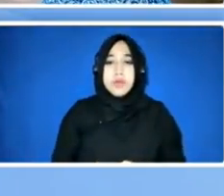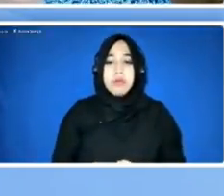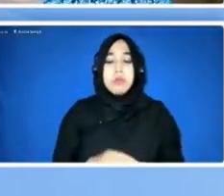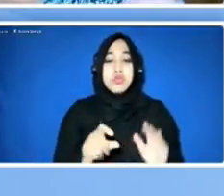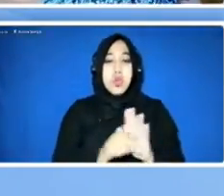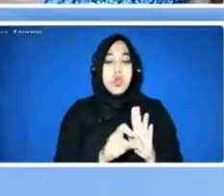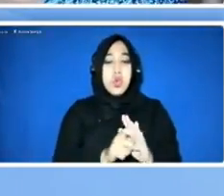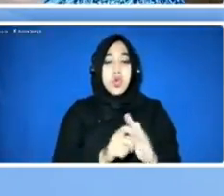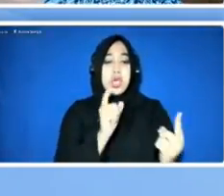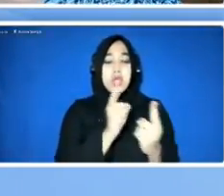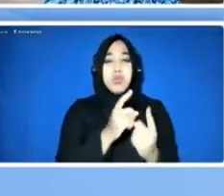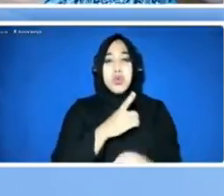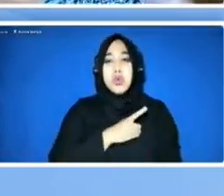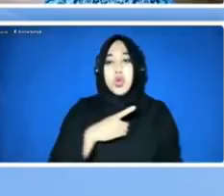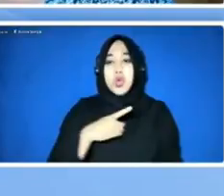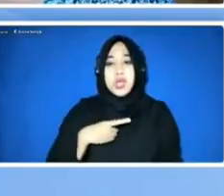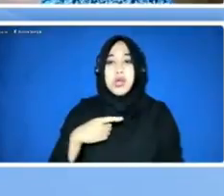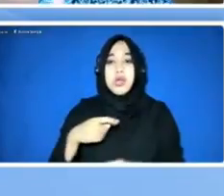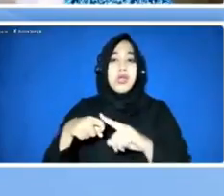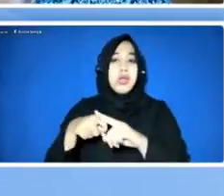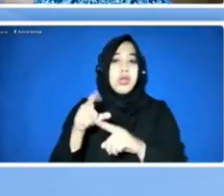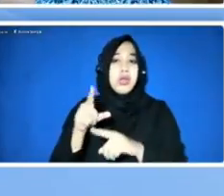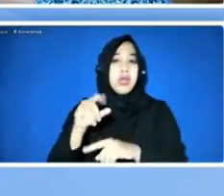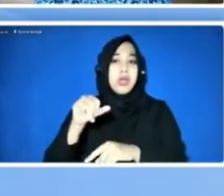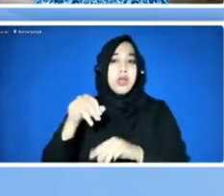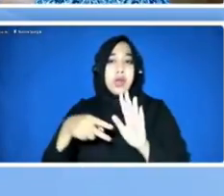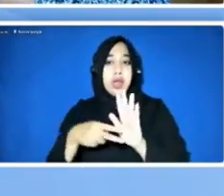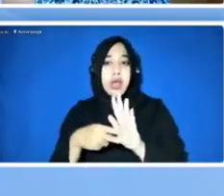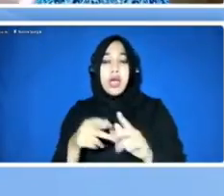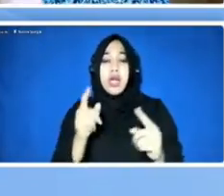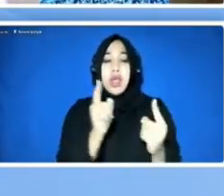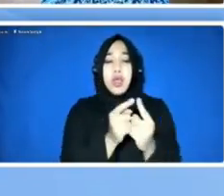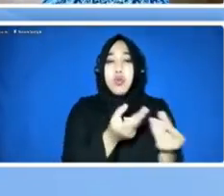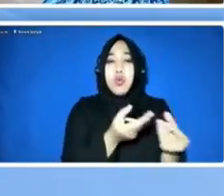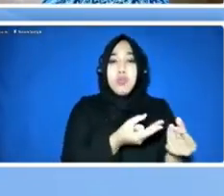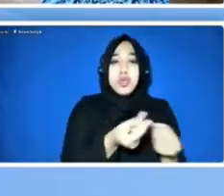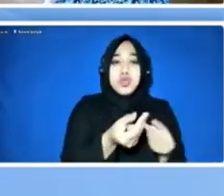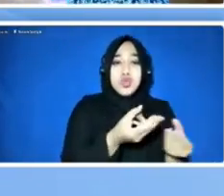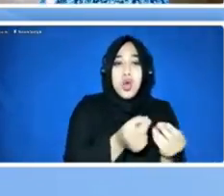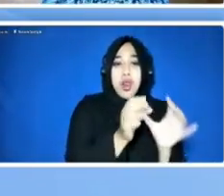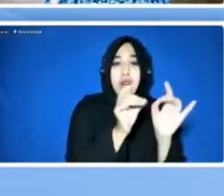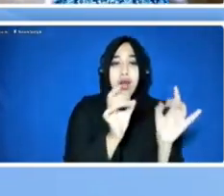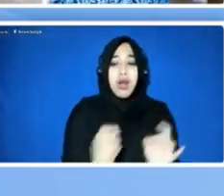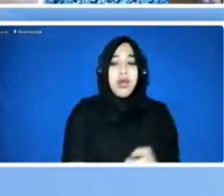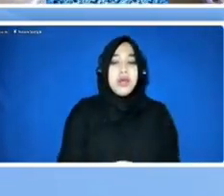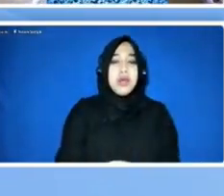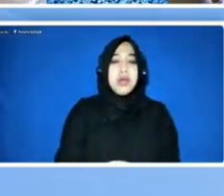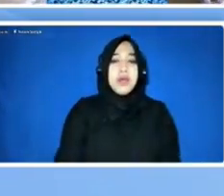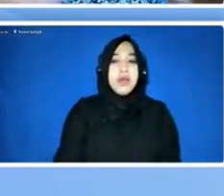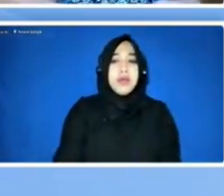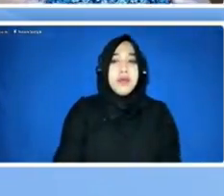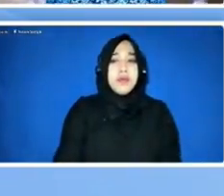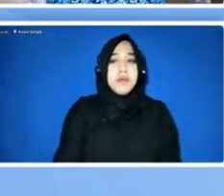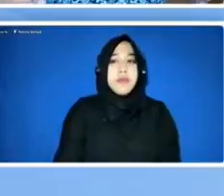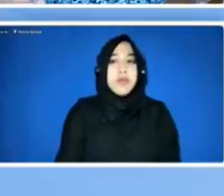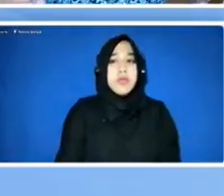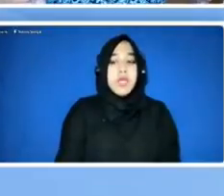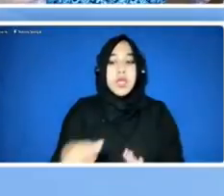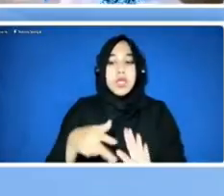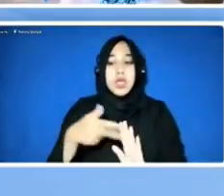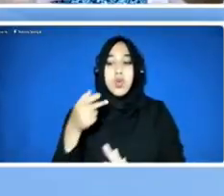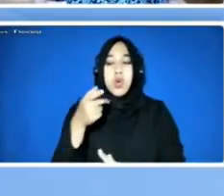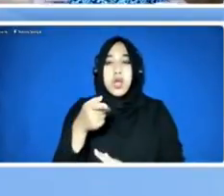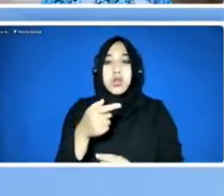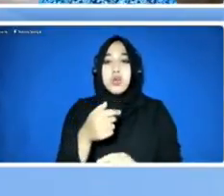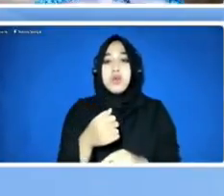dokter, ketemu klien, ketemu penjual dan sebagainya gitu. Nah, Di luar dari insidental